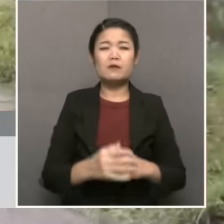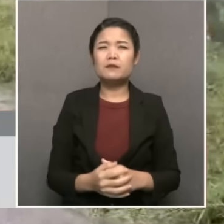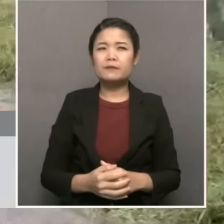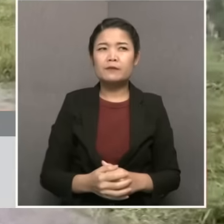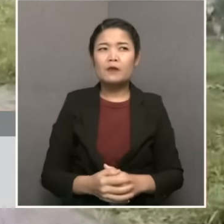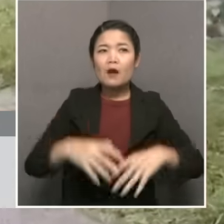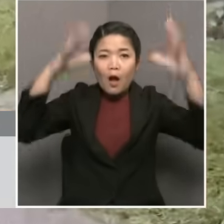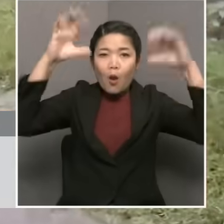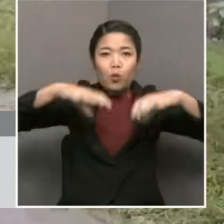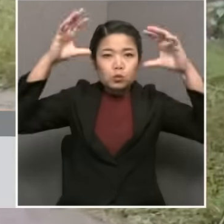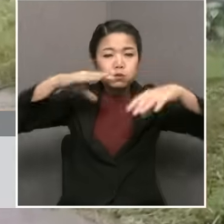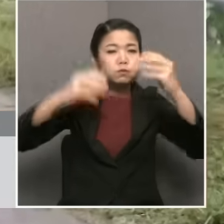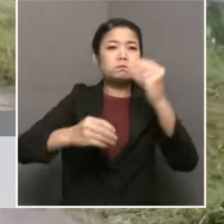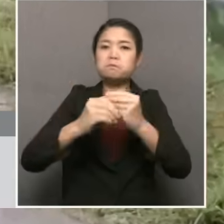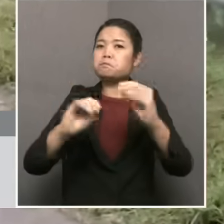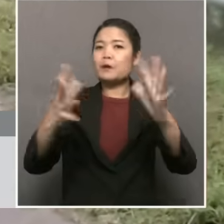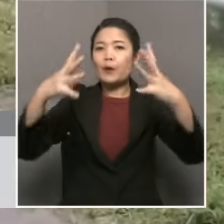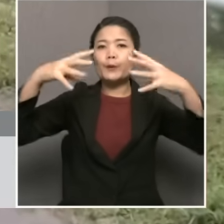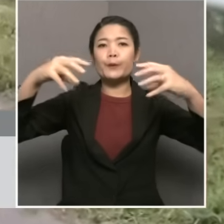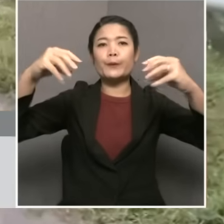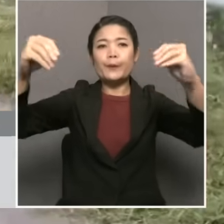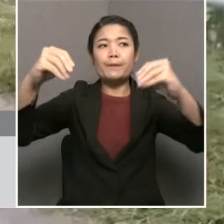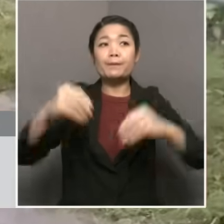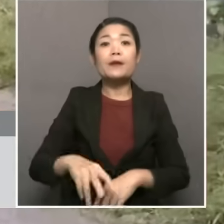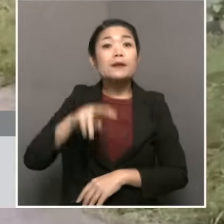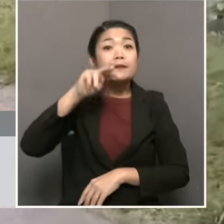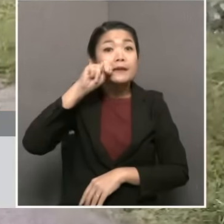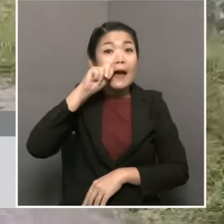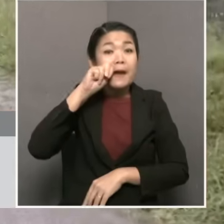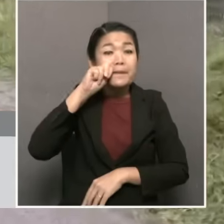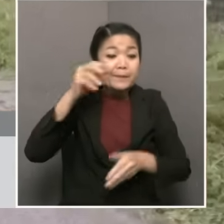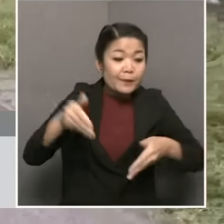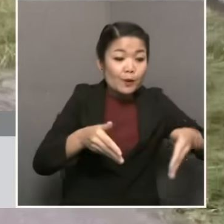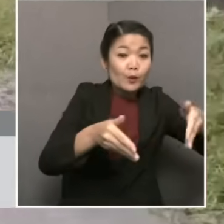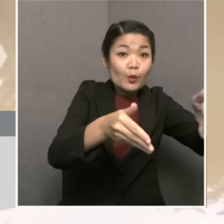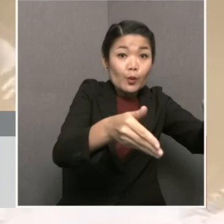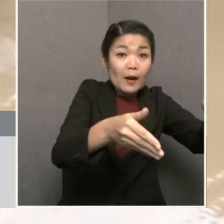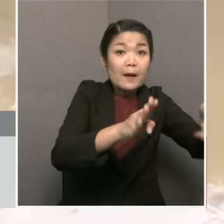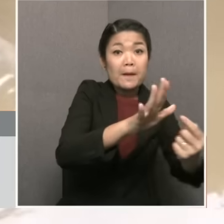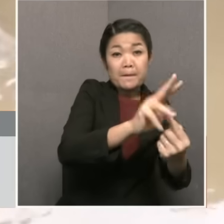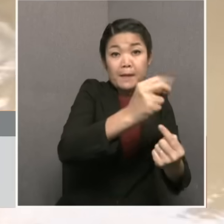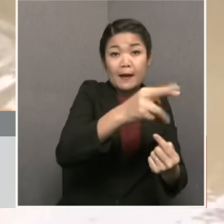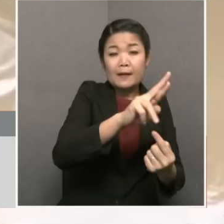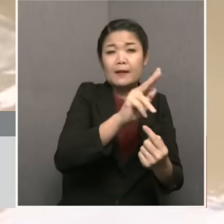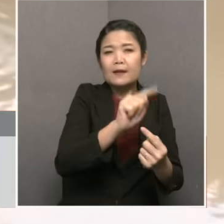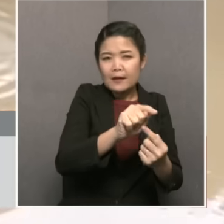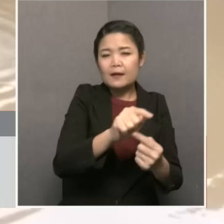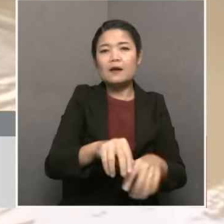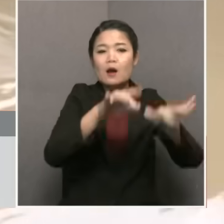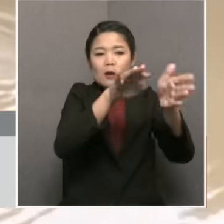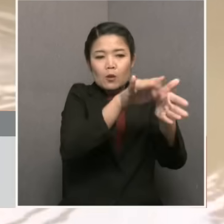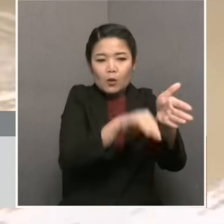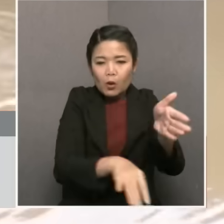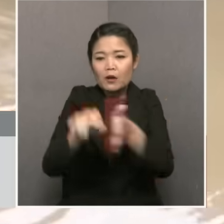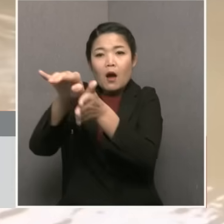มีฝนเติมมาในพื้นที่แล้วทำให้ระดับน้ำในลำห้วยบางทรายลำห้วยบางอีแนวโน้มลดลงถนน